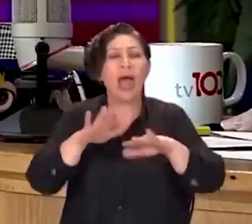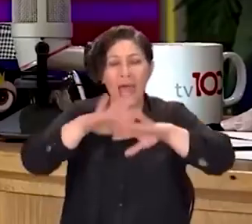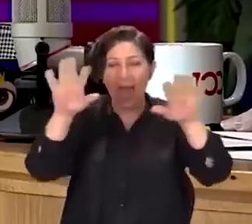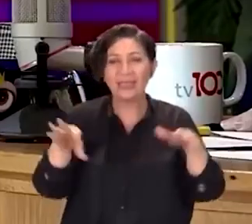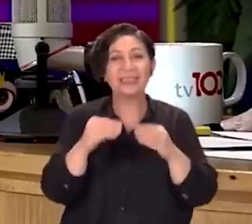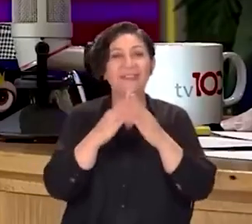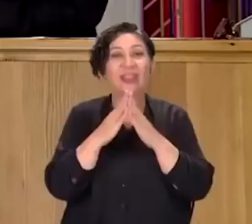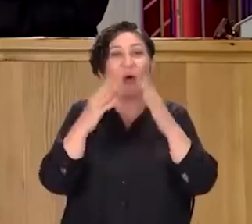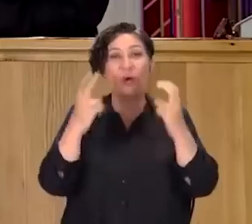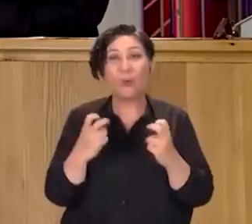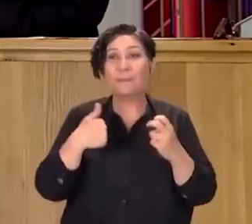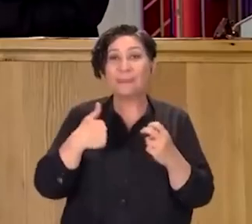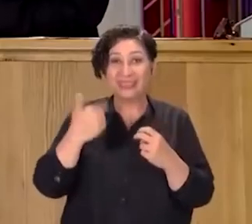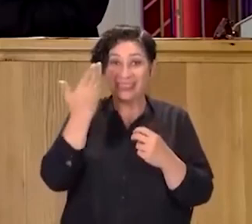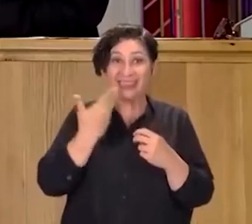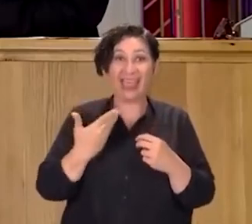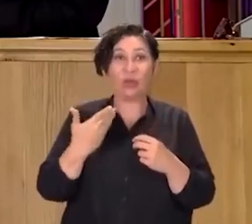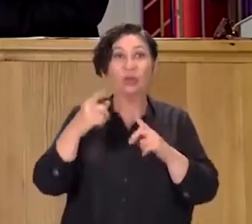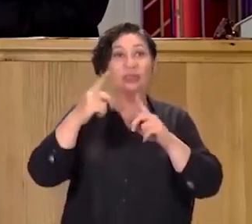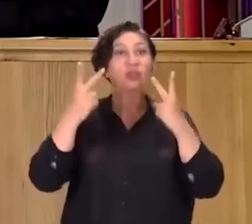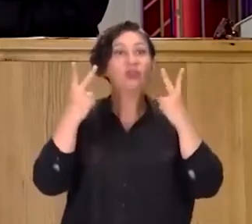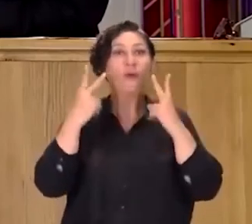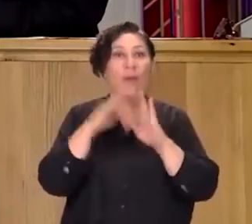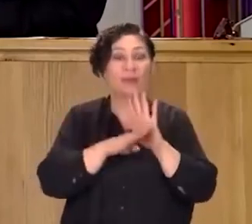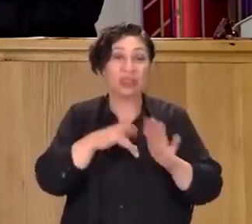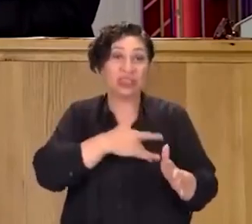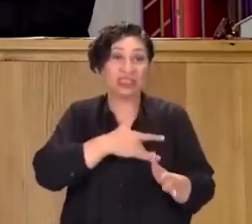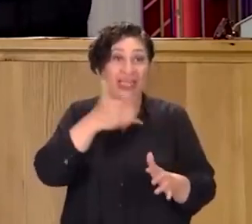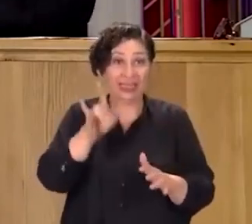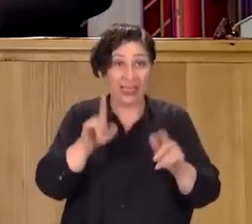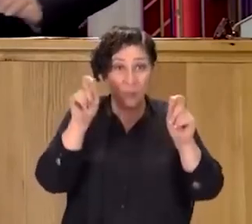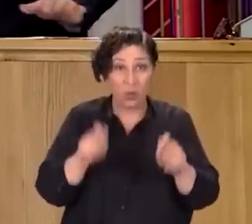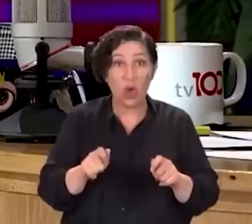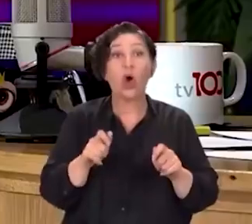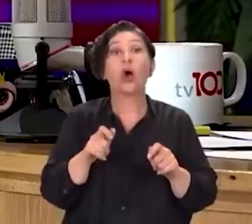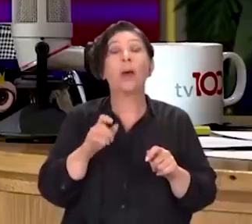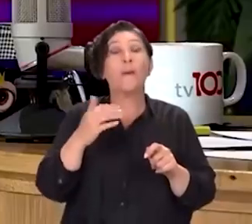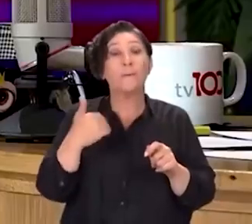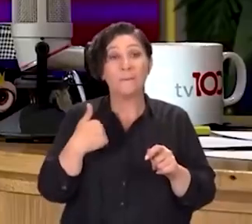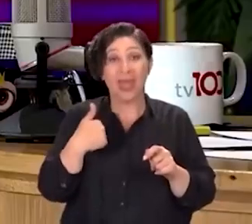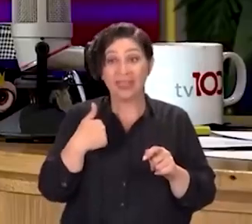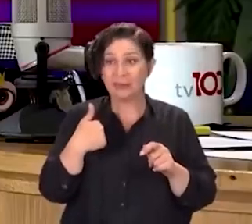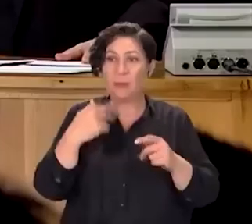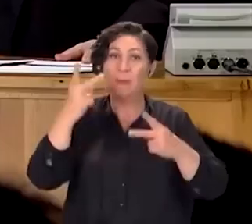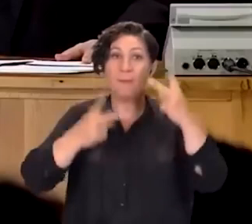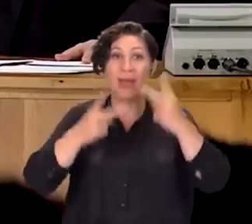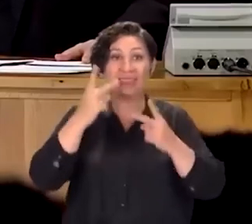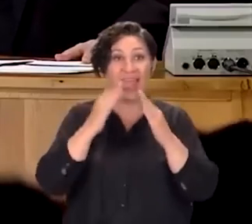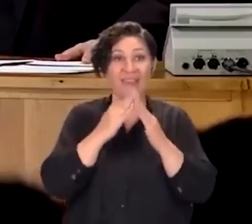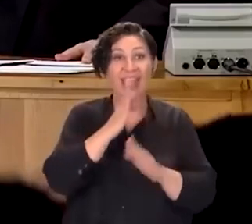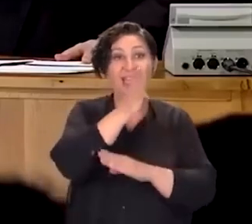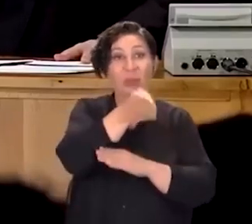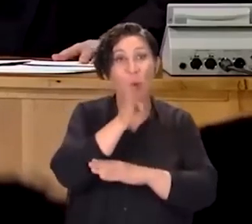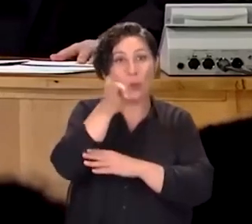Herkes oturup bizi seyrediyor. Özellikle talk show'lar canlı olarak yapılıyor. Ondan sonra ben bir takım evlere